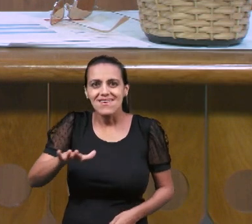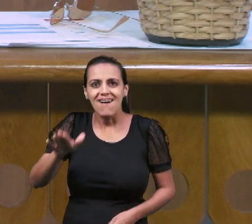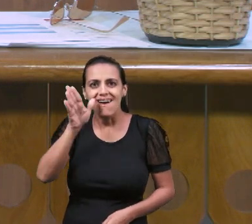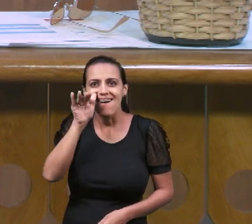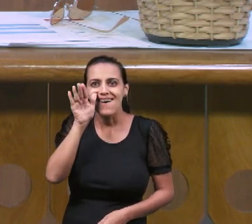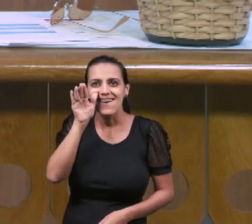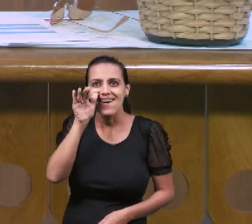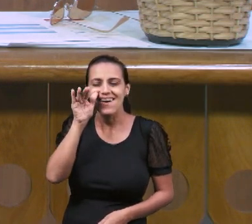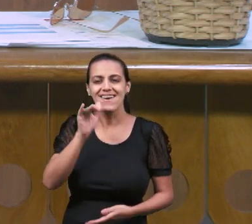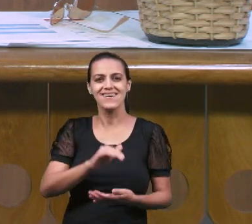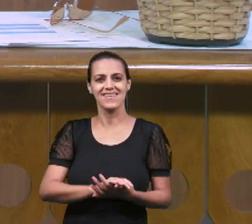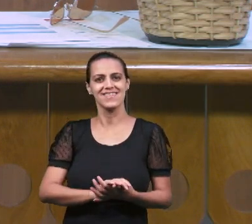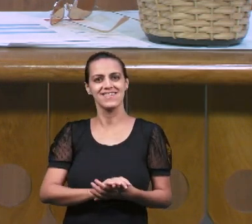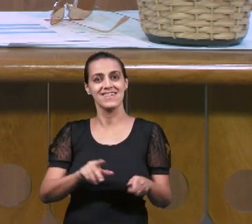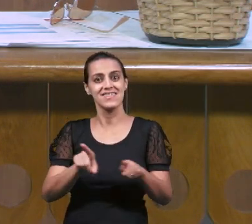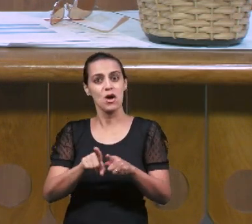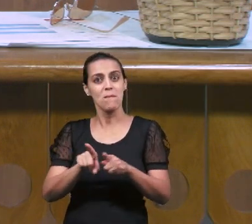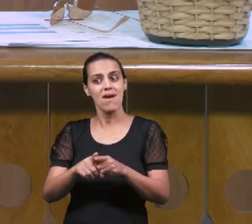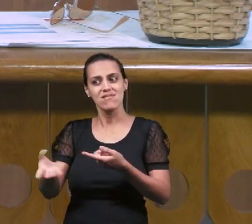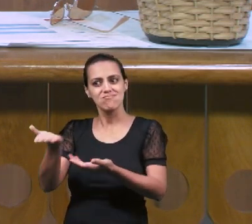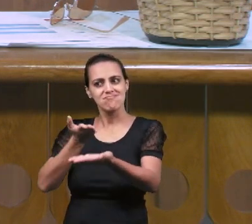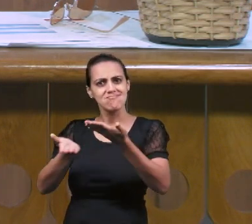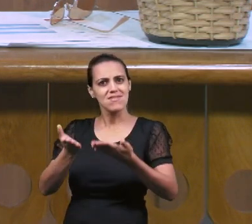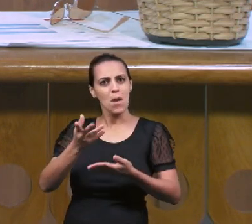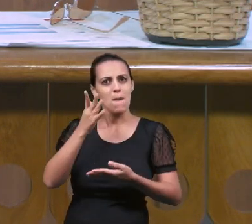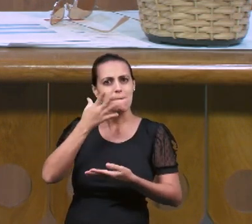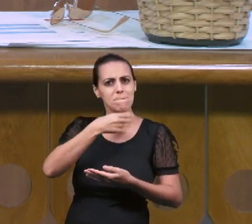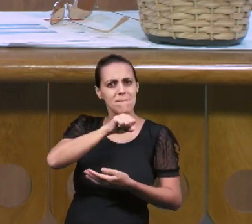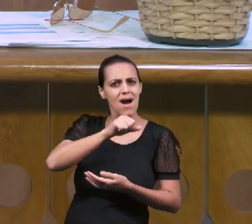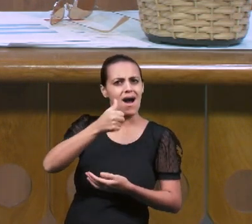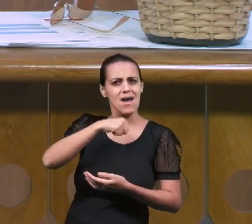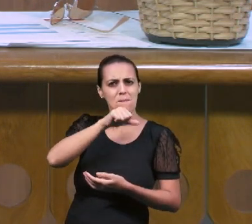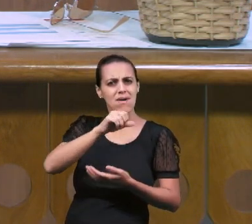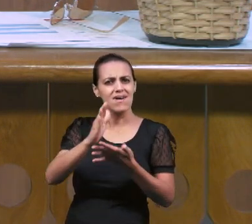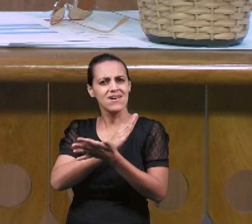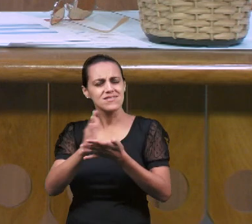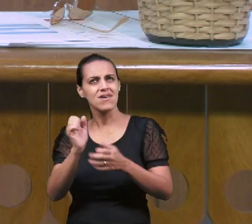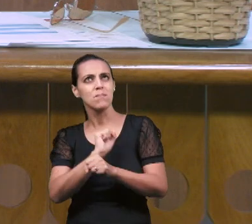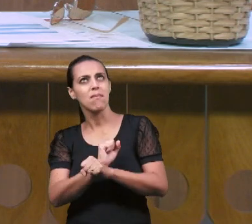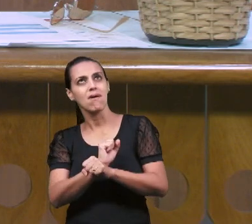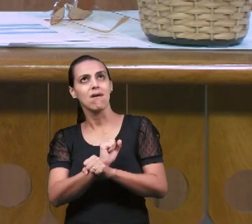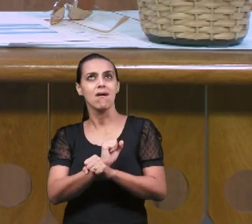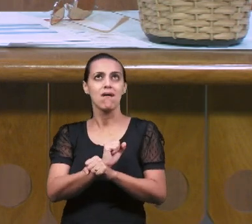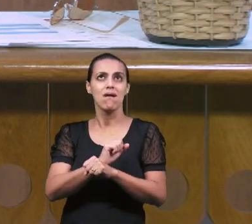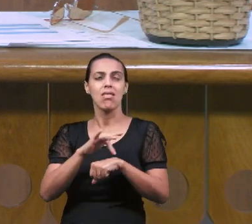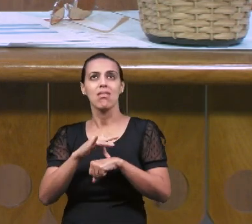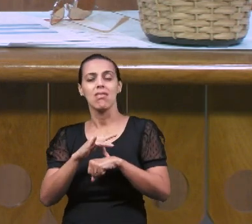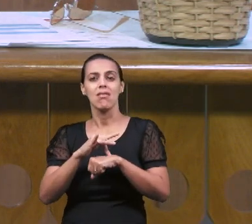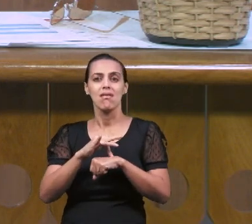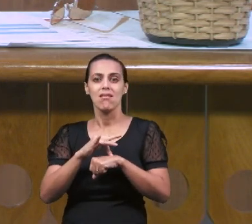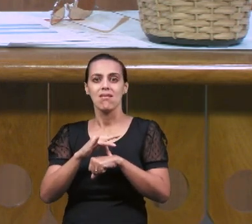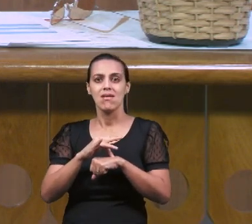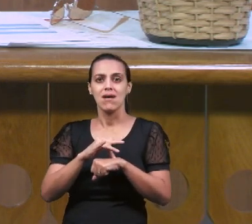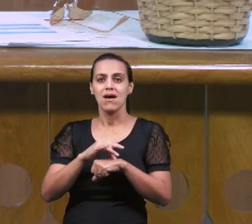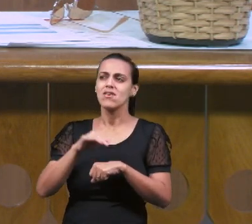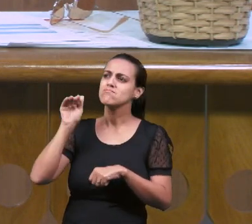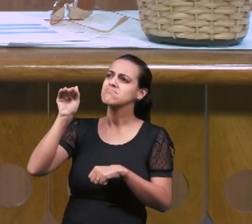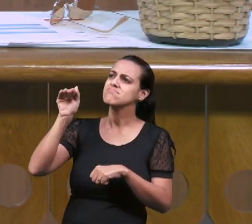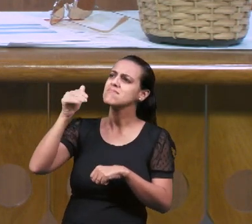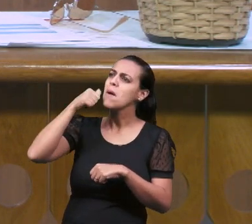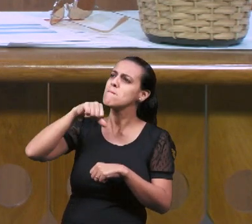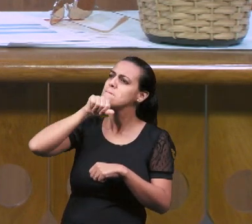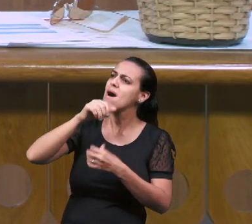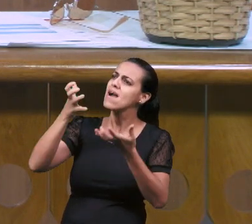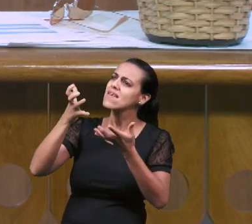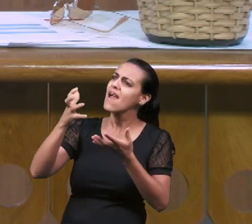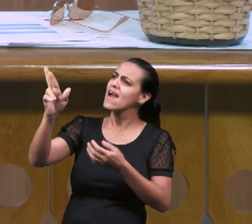leurs parents. Quelques parents sont restés dans une position un peu commode, n'est-ce pas? Et ils viennent. Je veux aussi savoir la